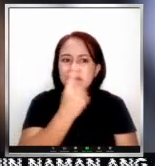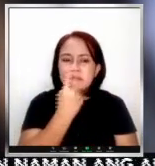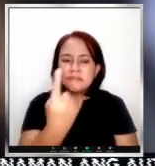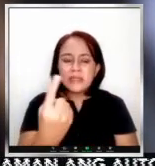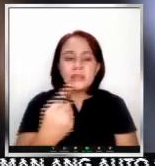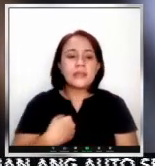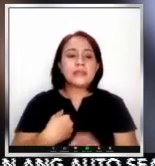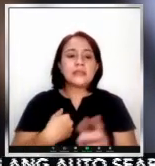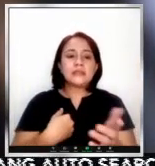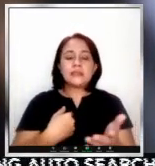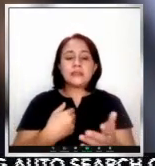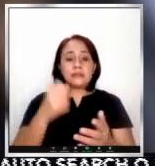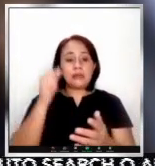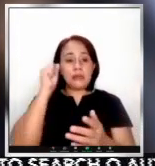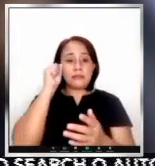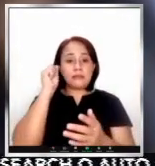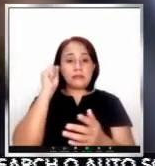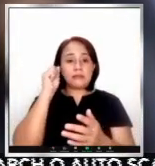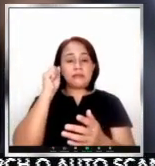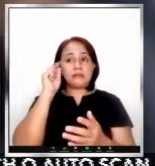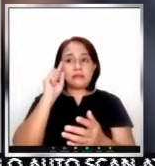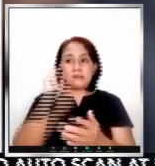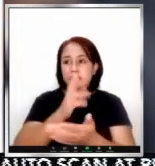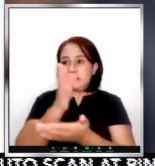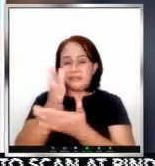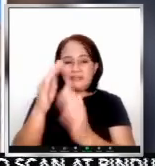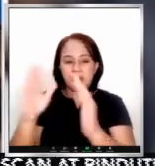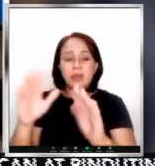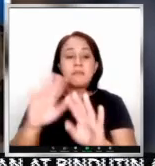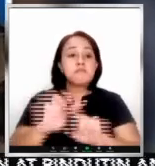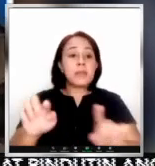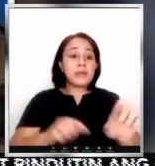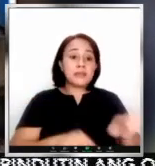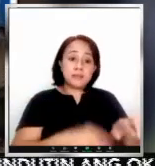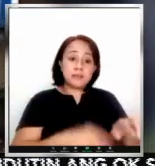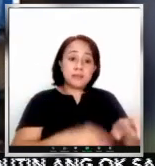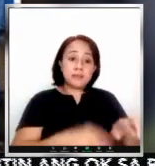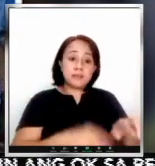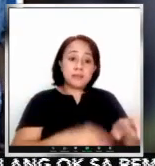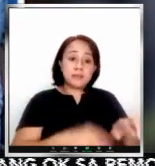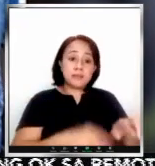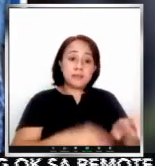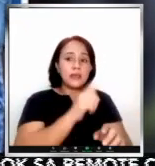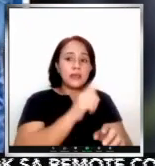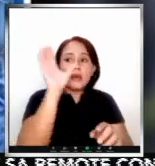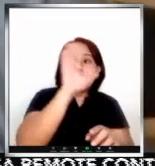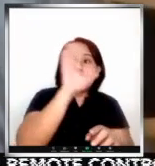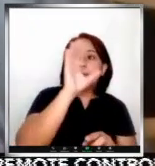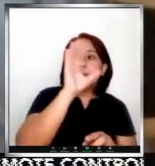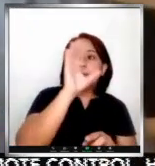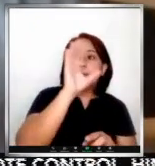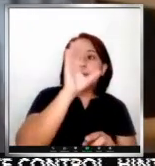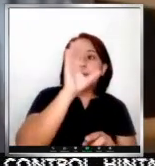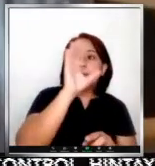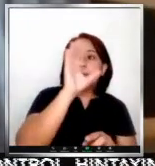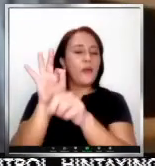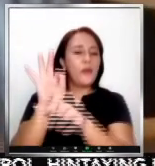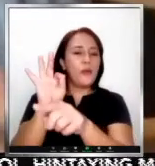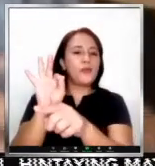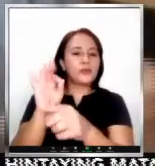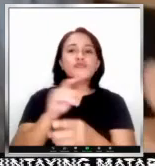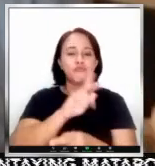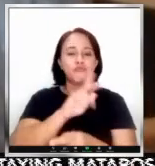matanda, pero ang kanyang daddy Bay raw ang humanap kay Lolo Renato para personal na abutan ng tulong. Maliit na bagay